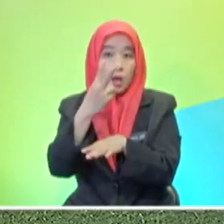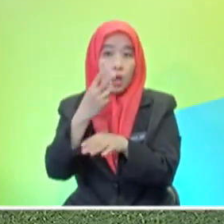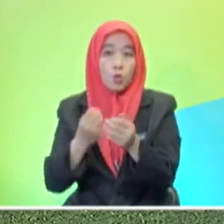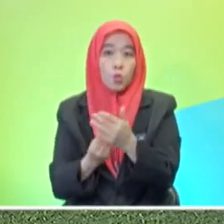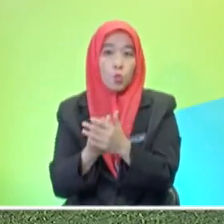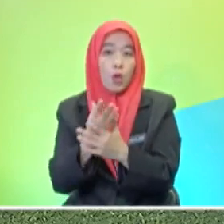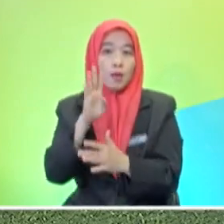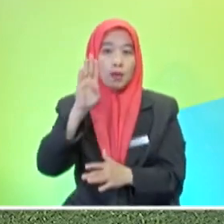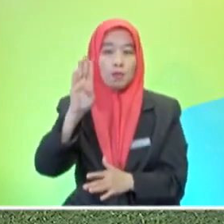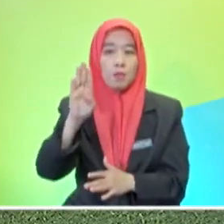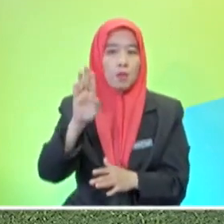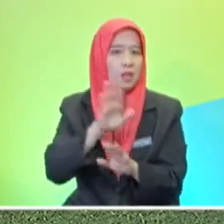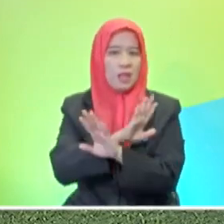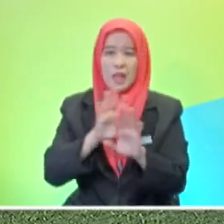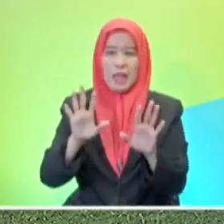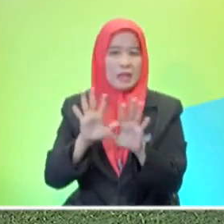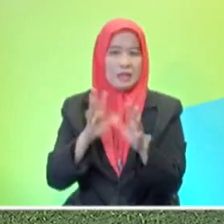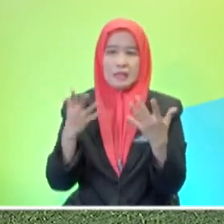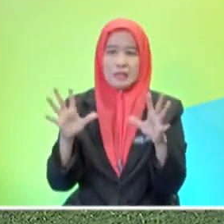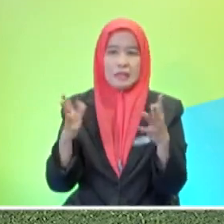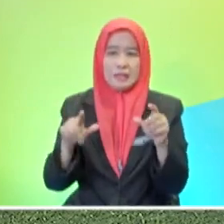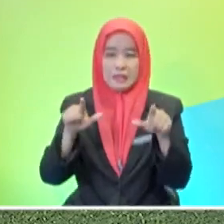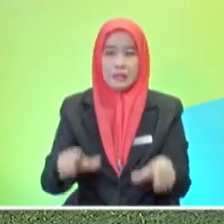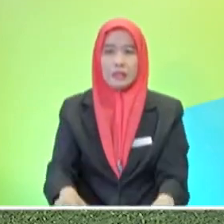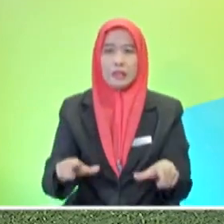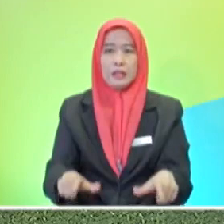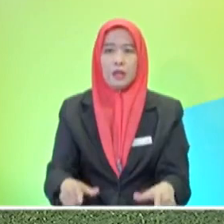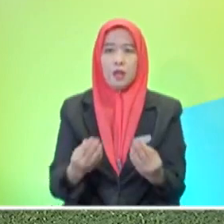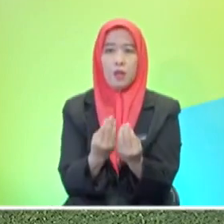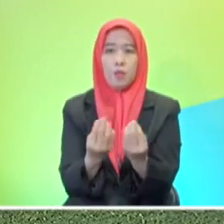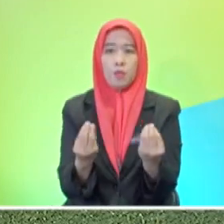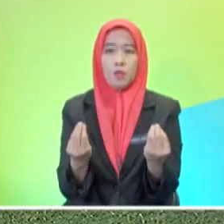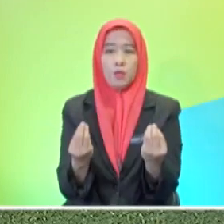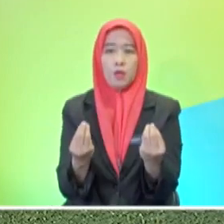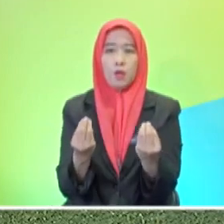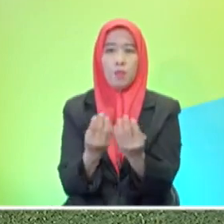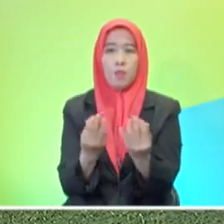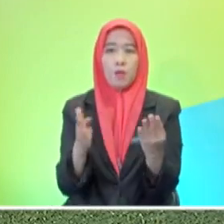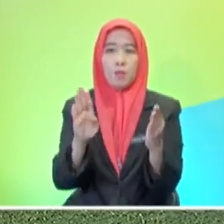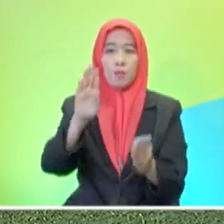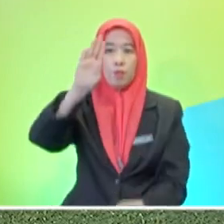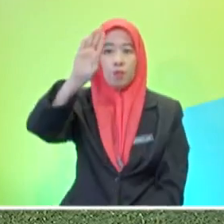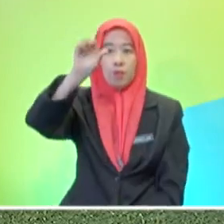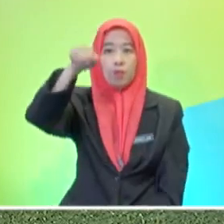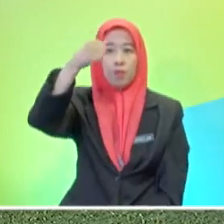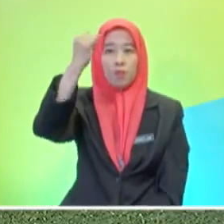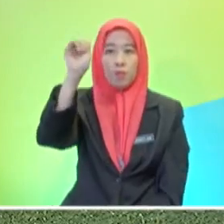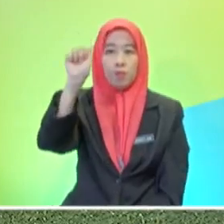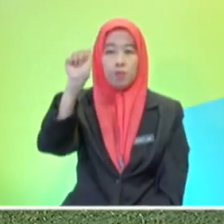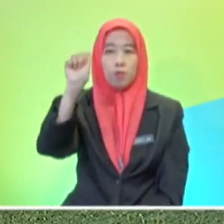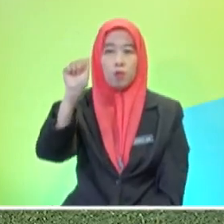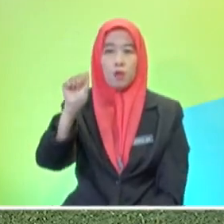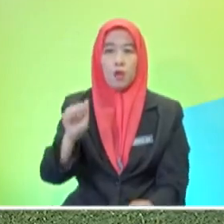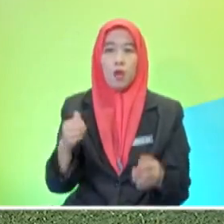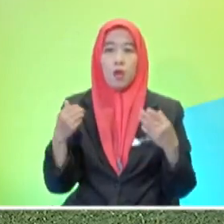tumbuhan B kita ini tak diletakkan baja ataupun baja organik tadi itulah. Ya. Jadi kalau tak diletakkan, adakah